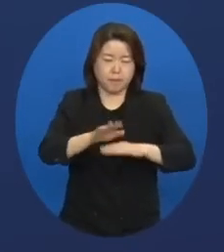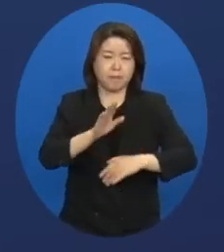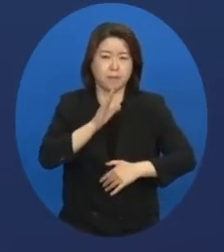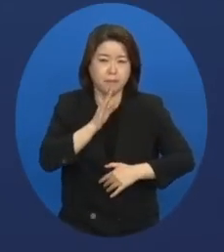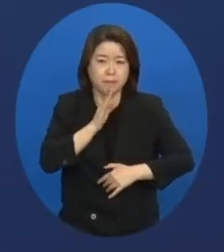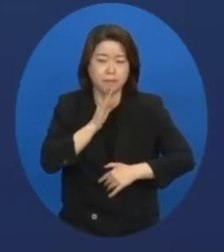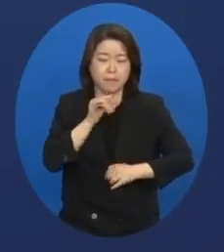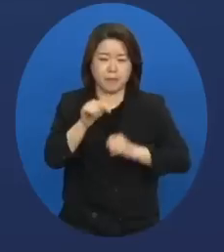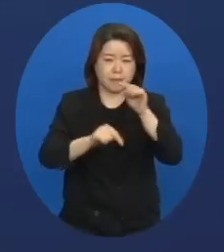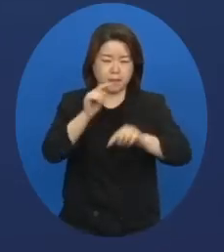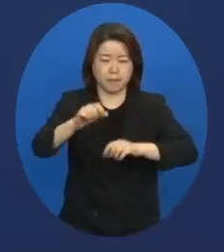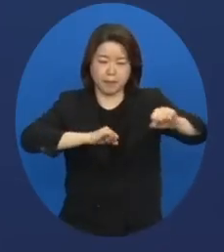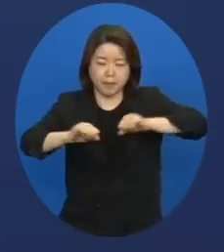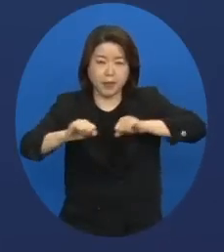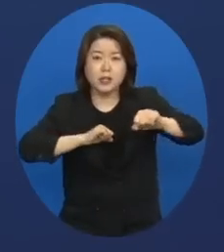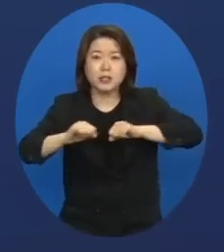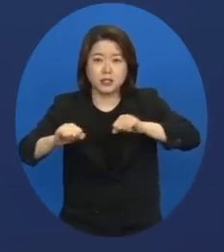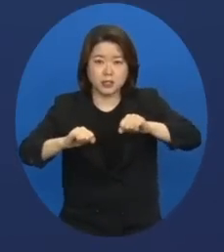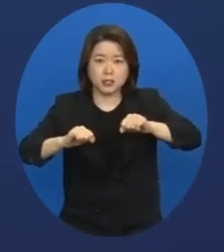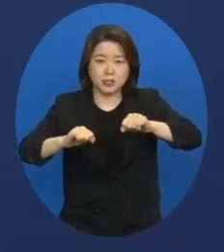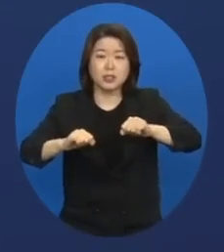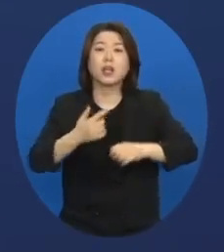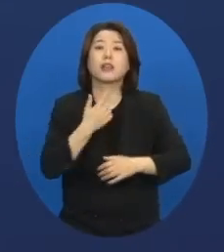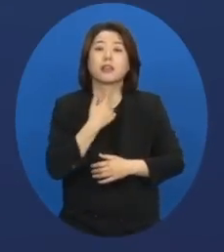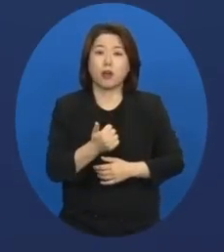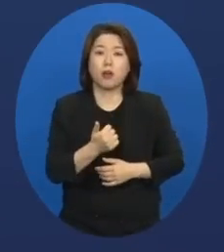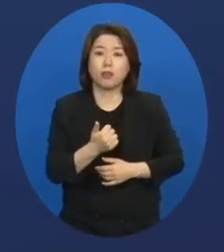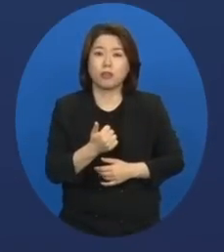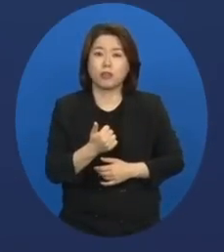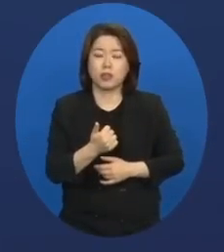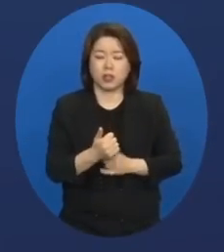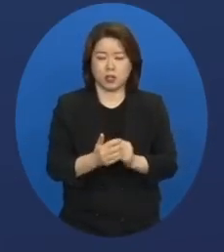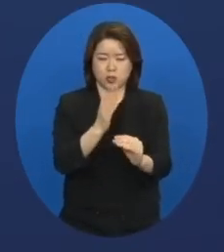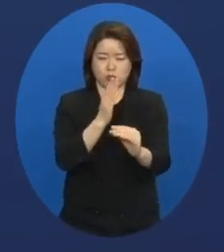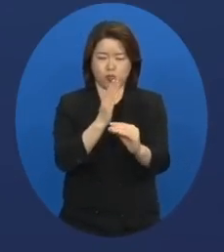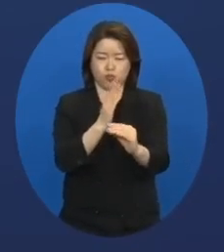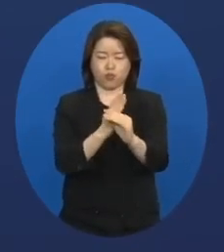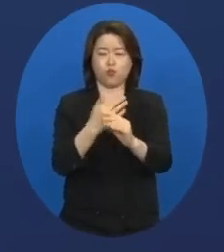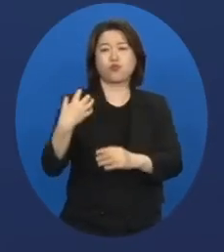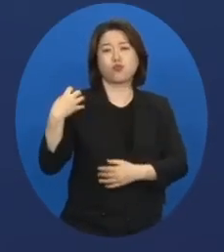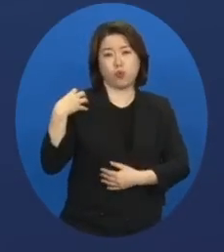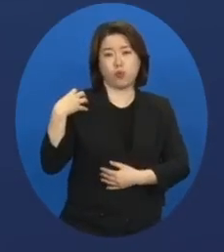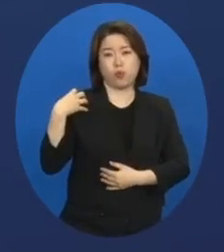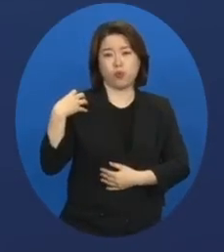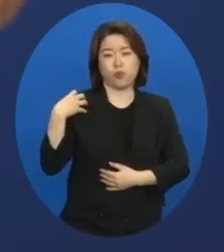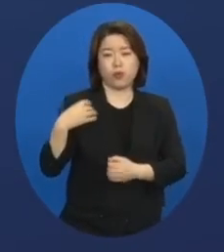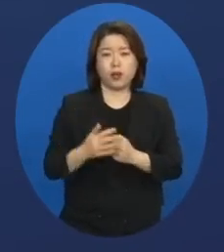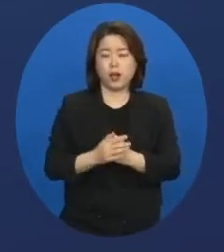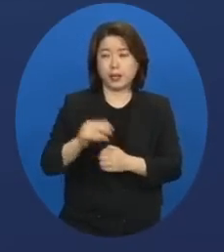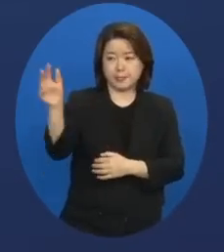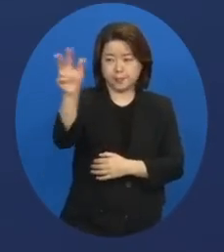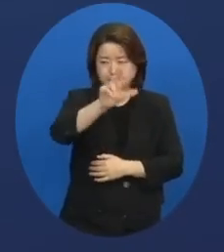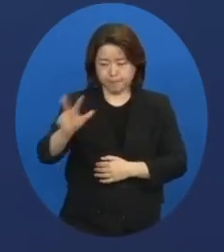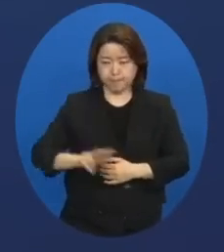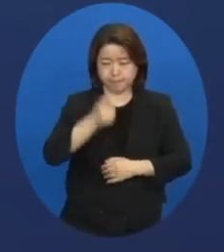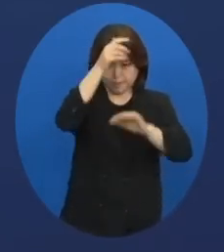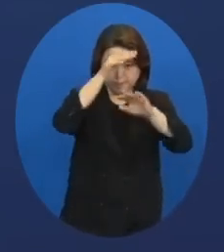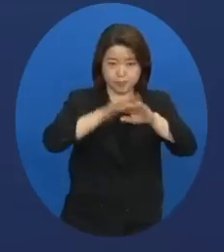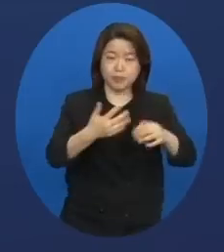그 일을 수행하고 실천하였던 구심력이 되었습니다. 전국에 있는